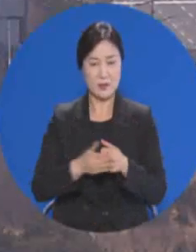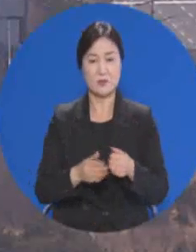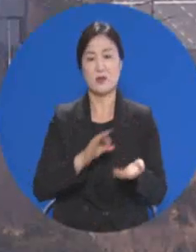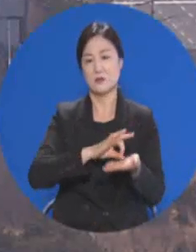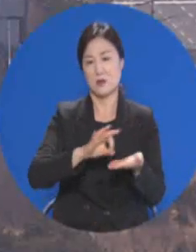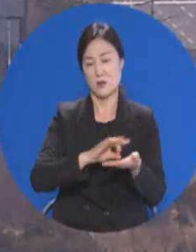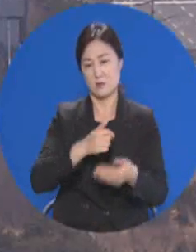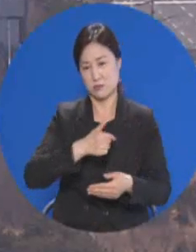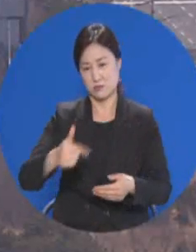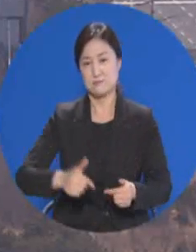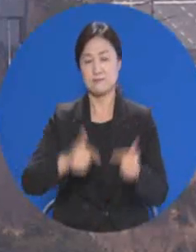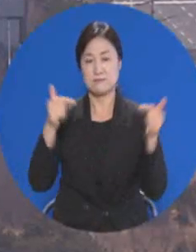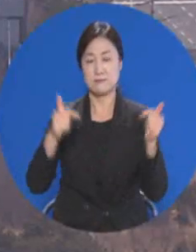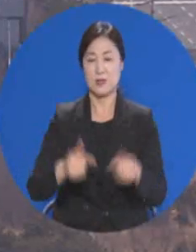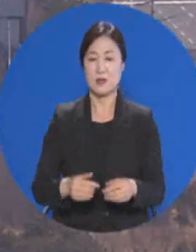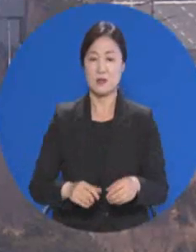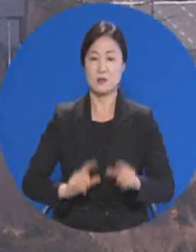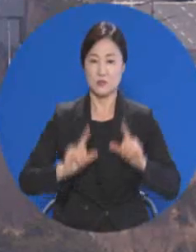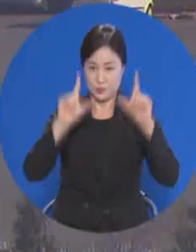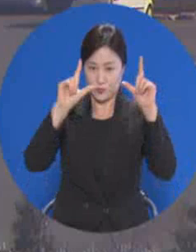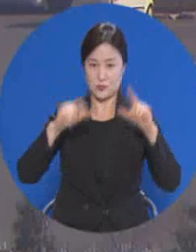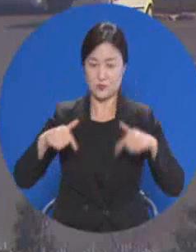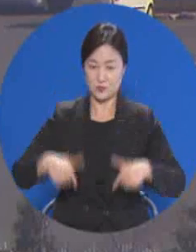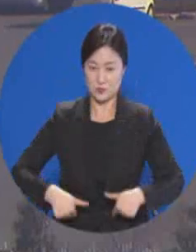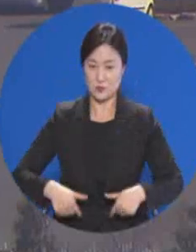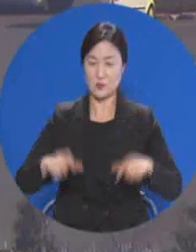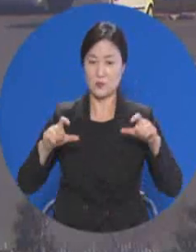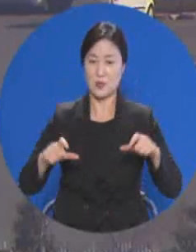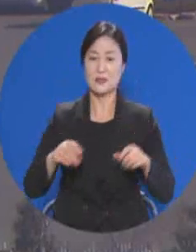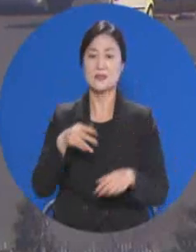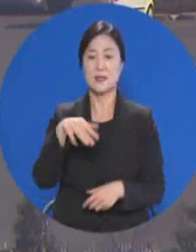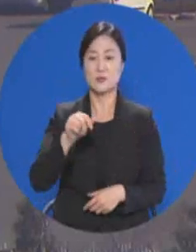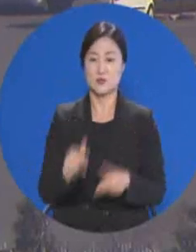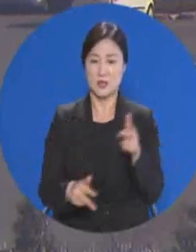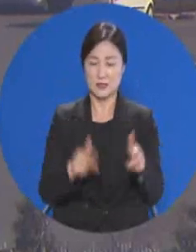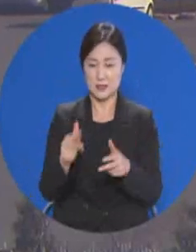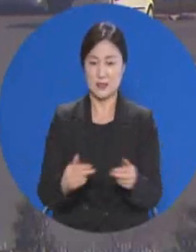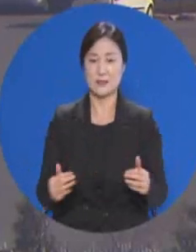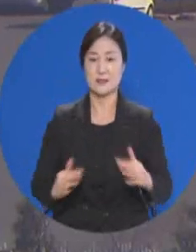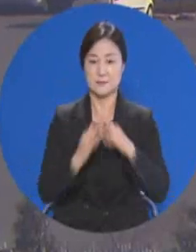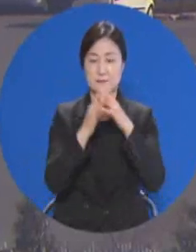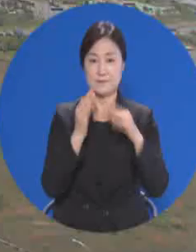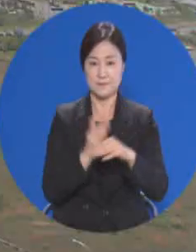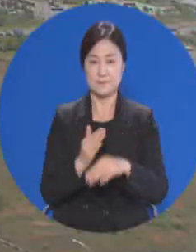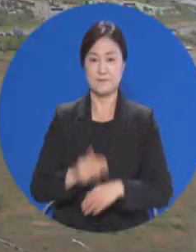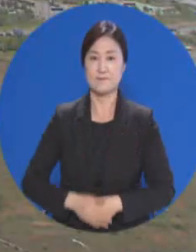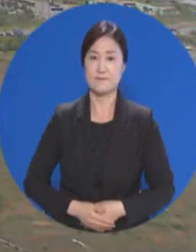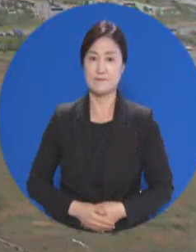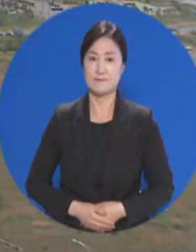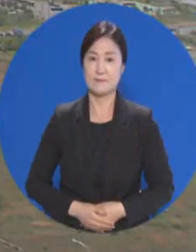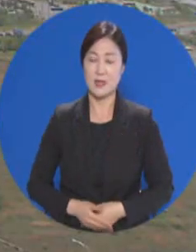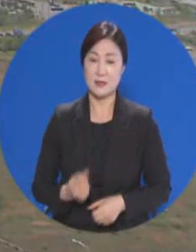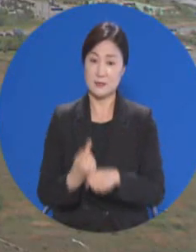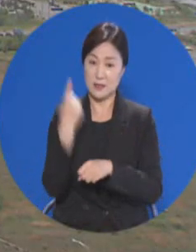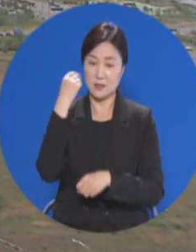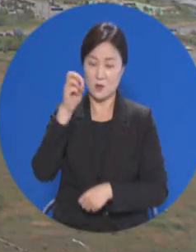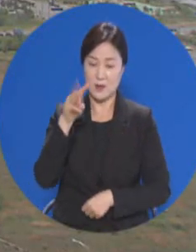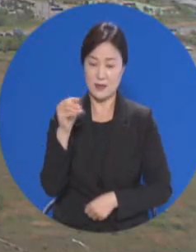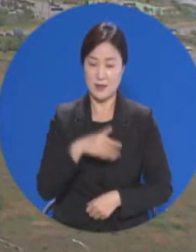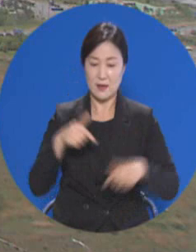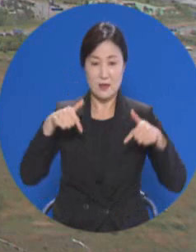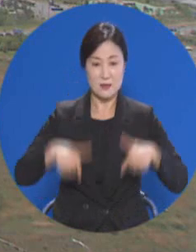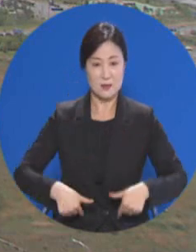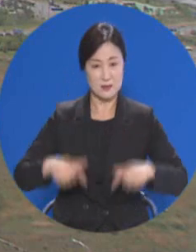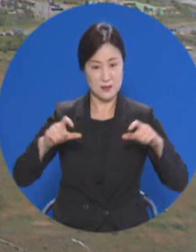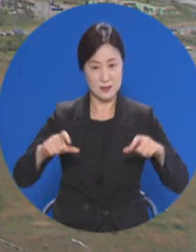늘면서 북측과 세풍산당까지 추가로 배후단지로 조성하고 있는 상황입니다. 지난해 광양항 서측